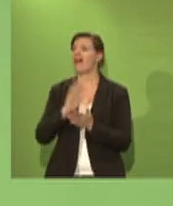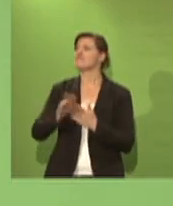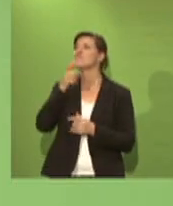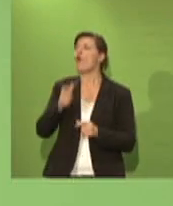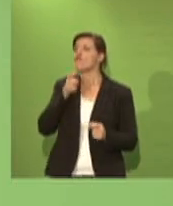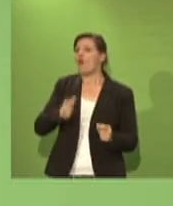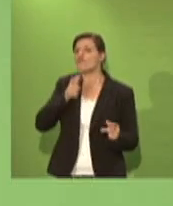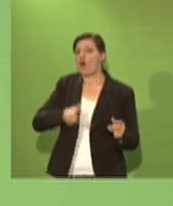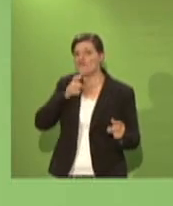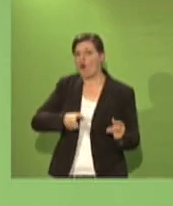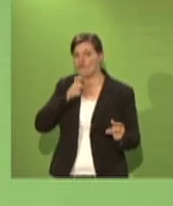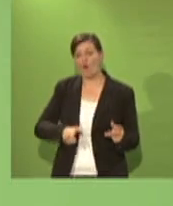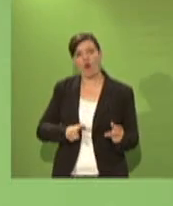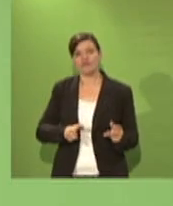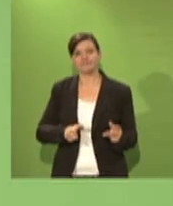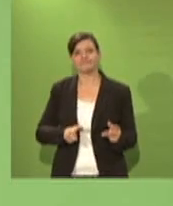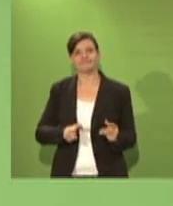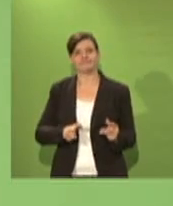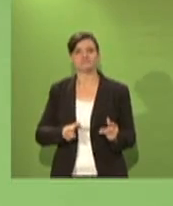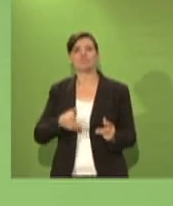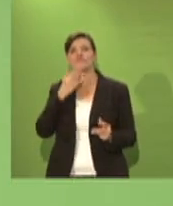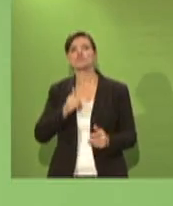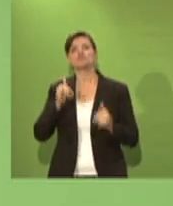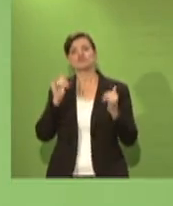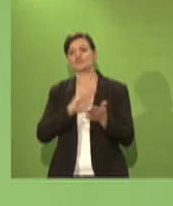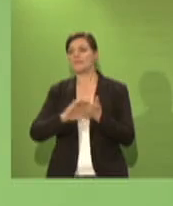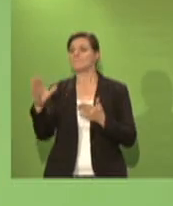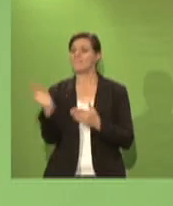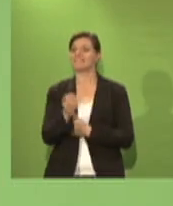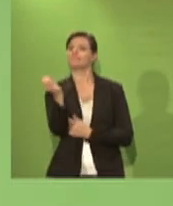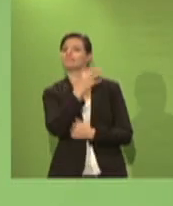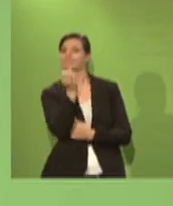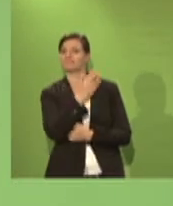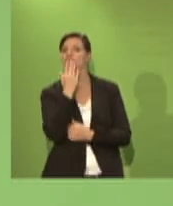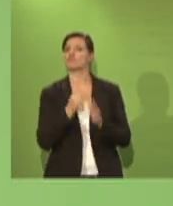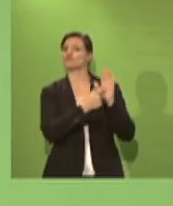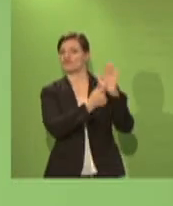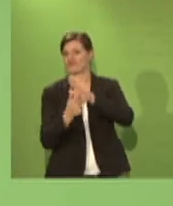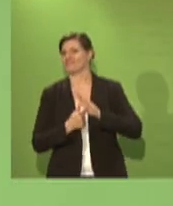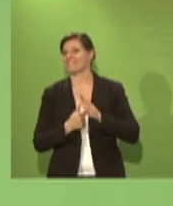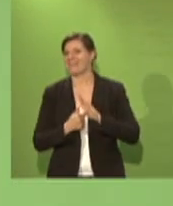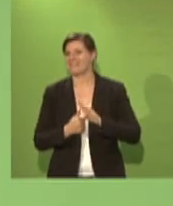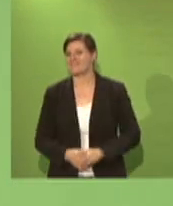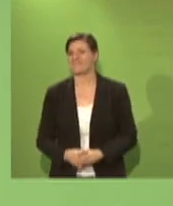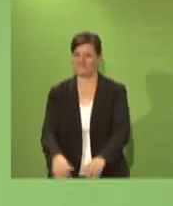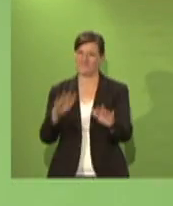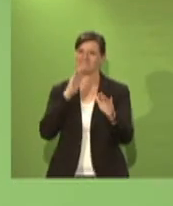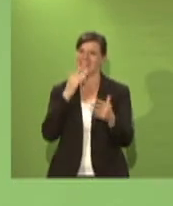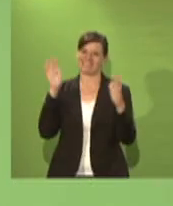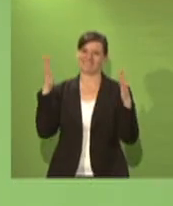Wortvortrag referieren, sondern gerne auch mit grafischen Elementen an so einer Beamerwand arbeiten. Vielen